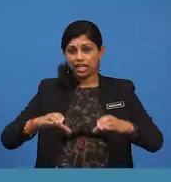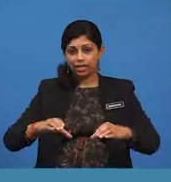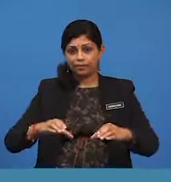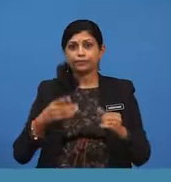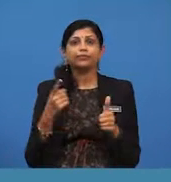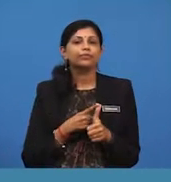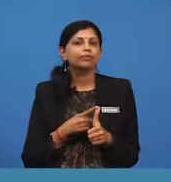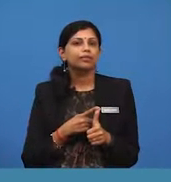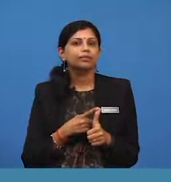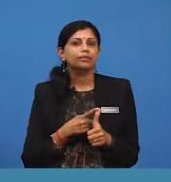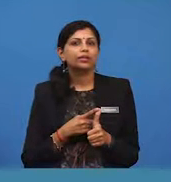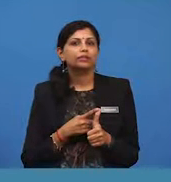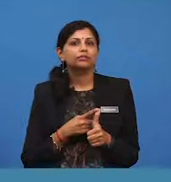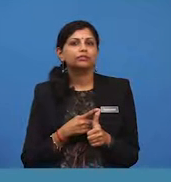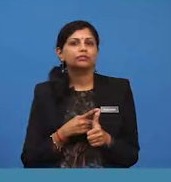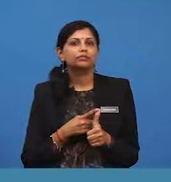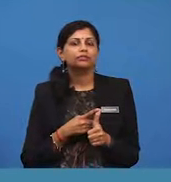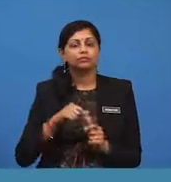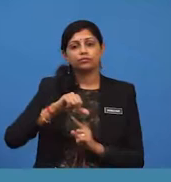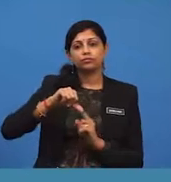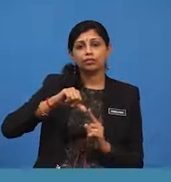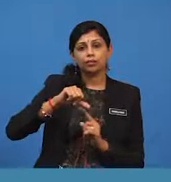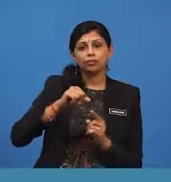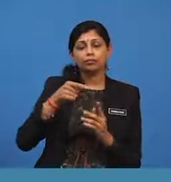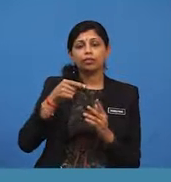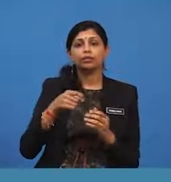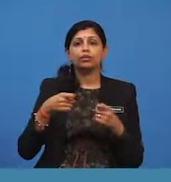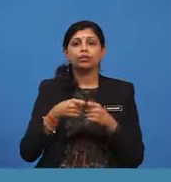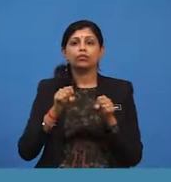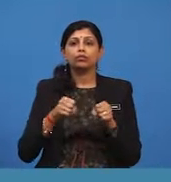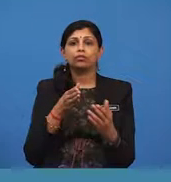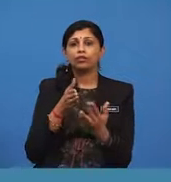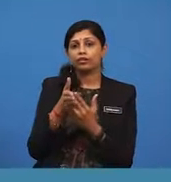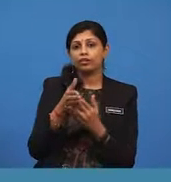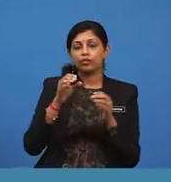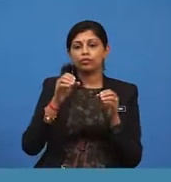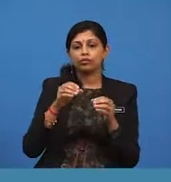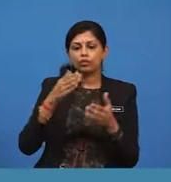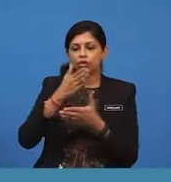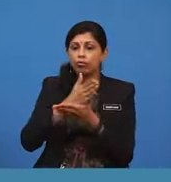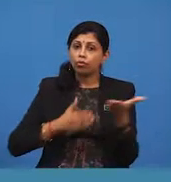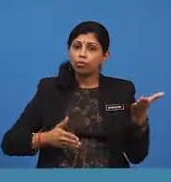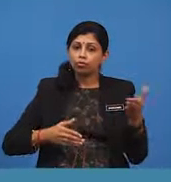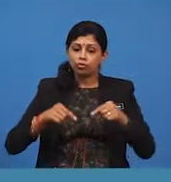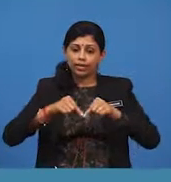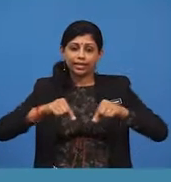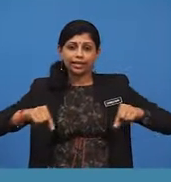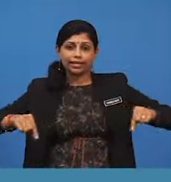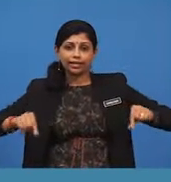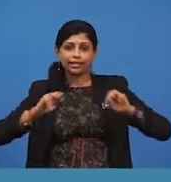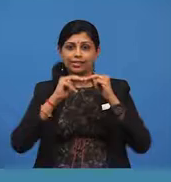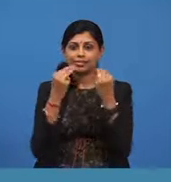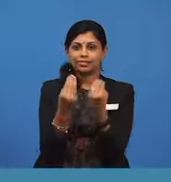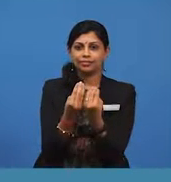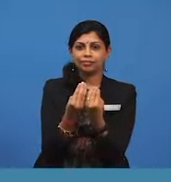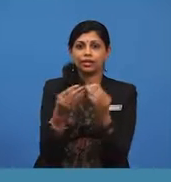Iaitu, pertama, apabila satu konduktor memotong garis medan magnet ataupun